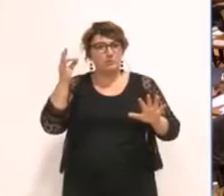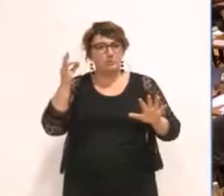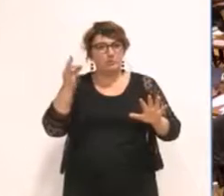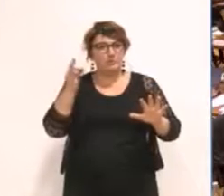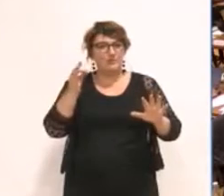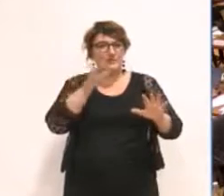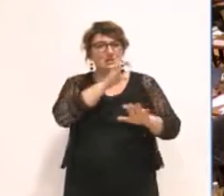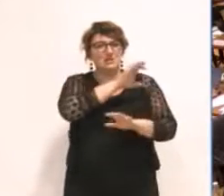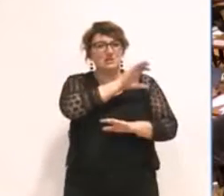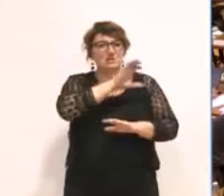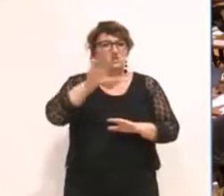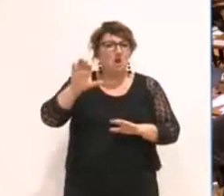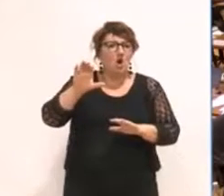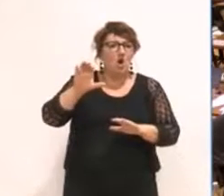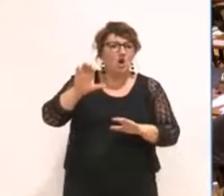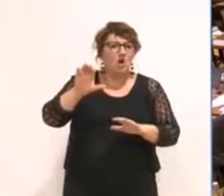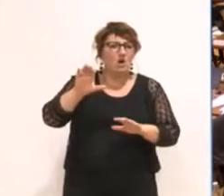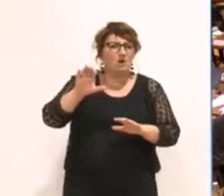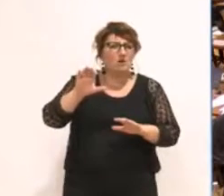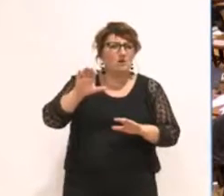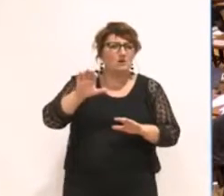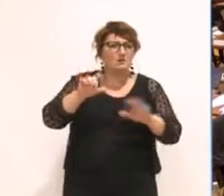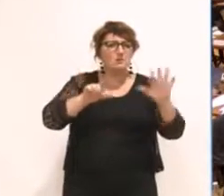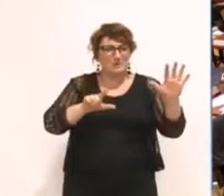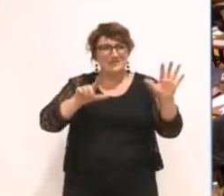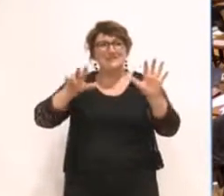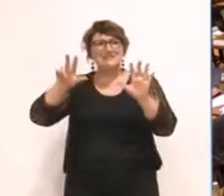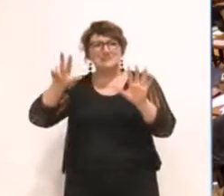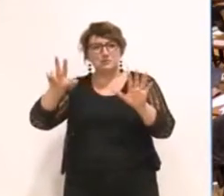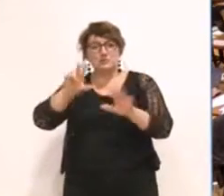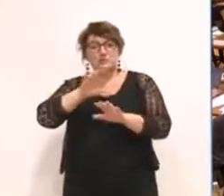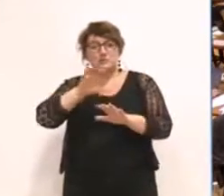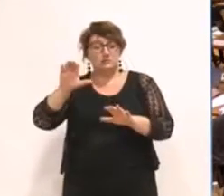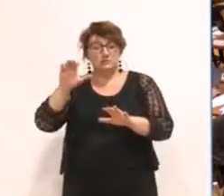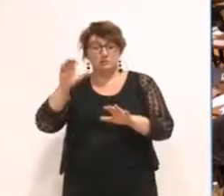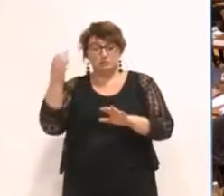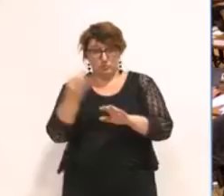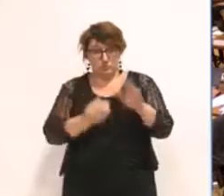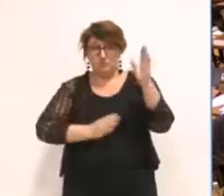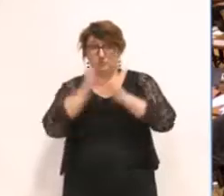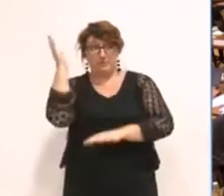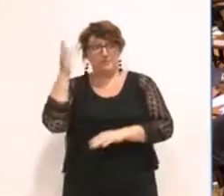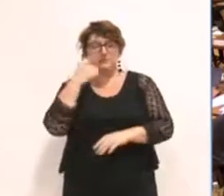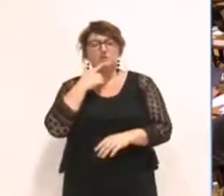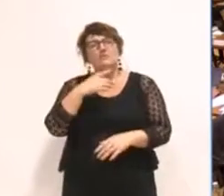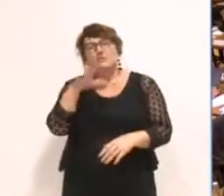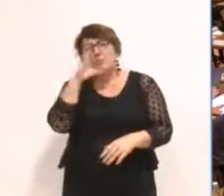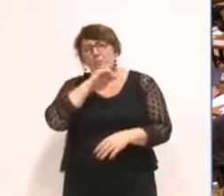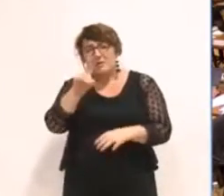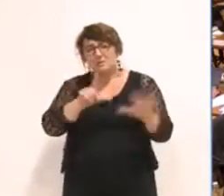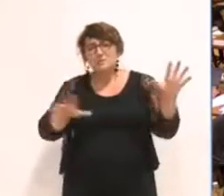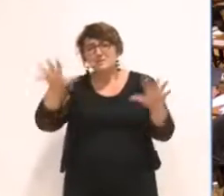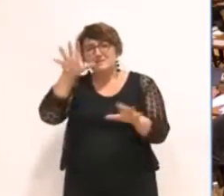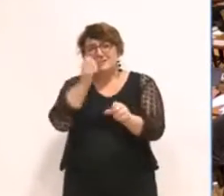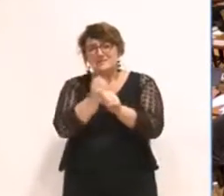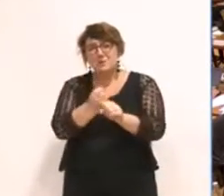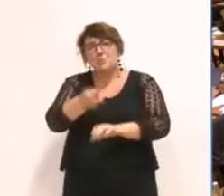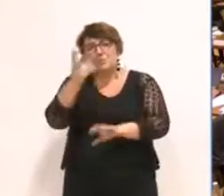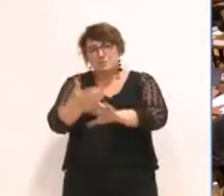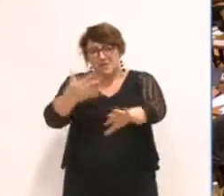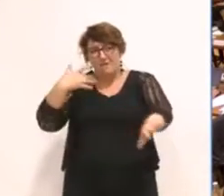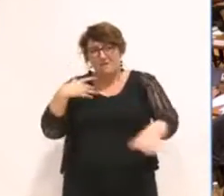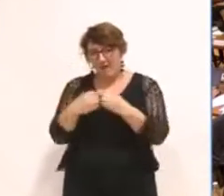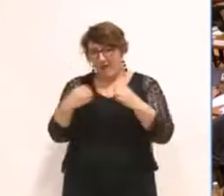juste titre la colère des usagers concernés. Pour mémoire, en 2014, les plus de 75 ans bénéficiaient encore de